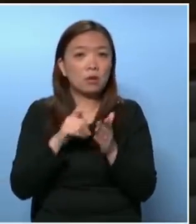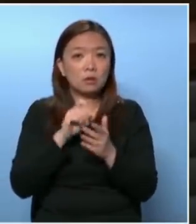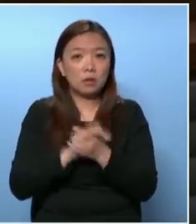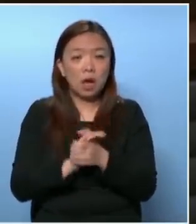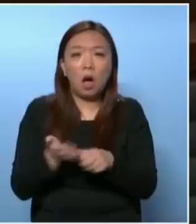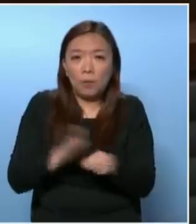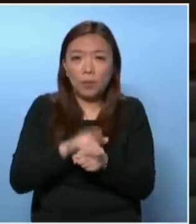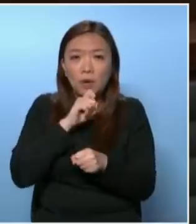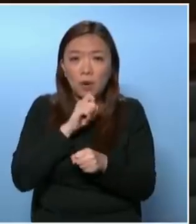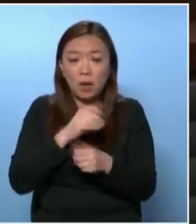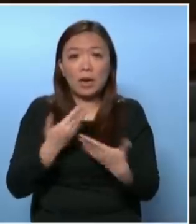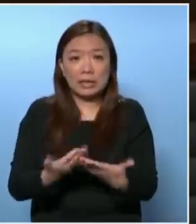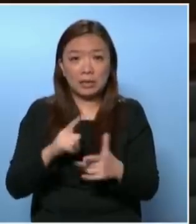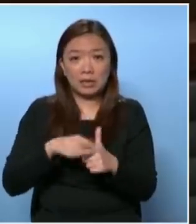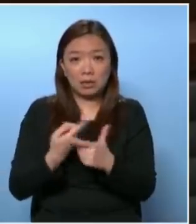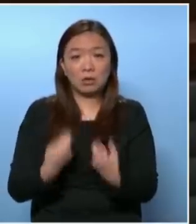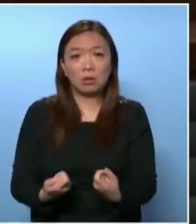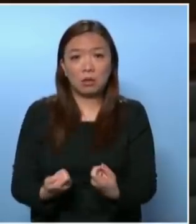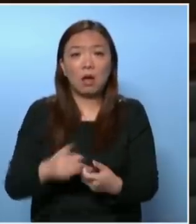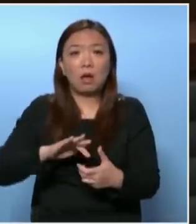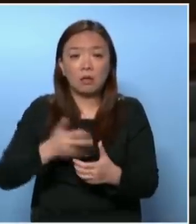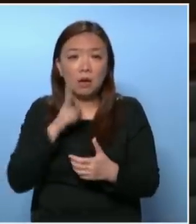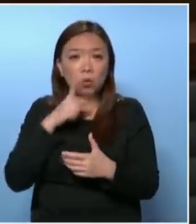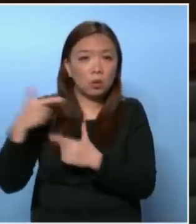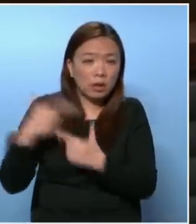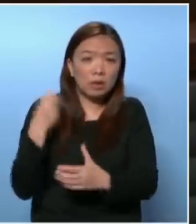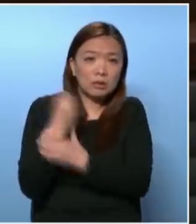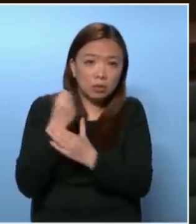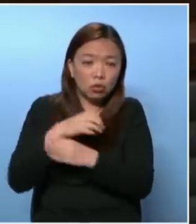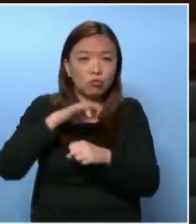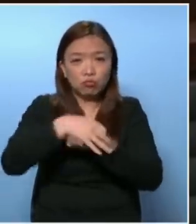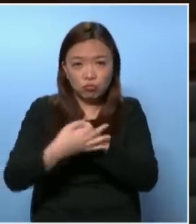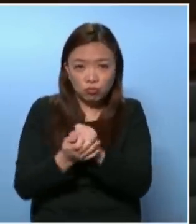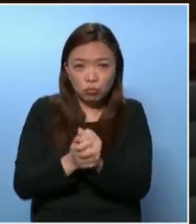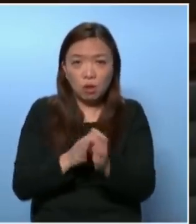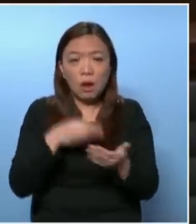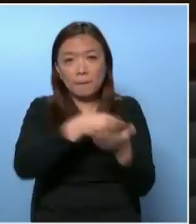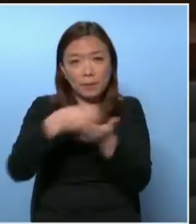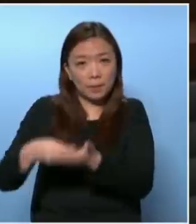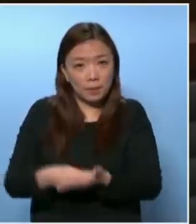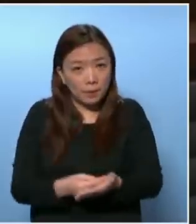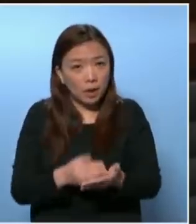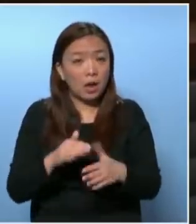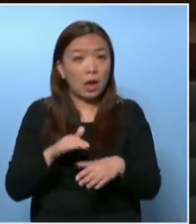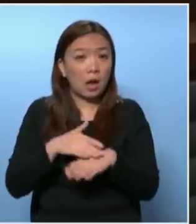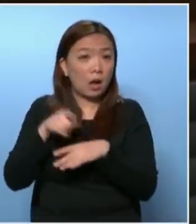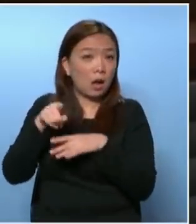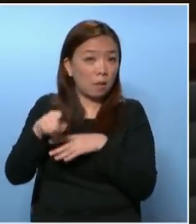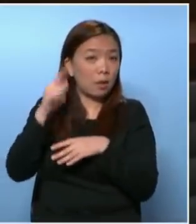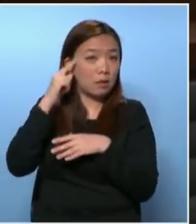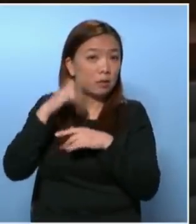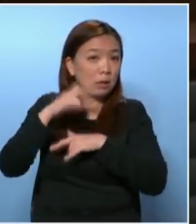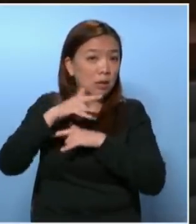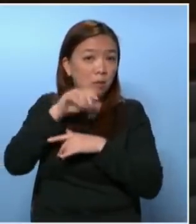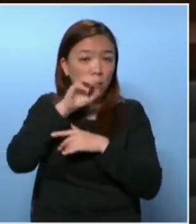嘅，雖然佢而家夠一個月，但我相信只要我哋繼續去爭取全球去呢個搜購，我哋剛剛喺個抗疫基金你都知道留